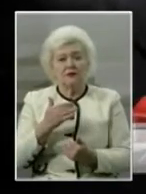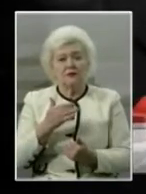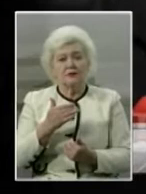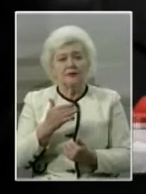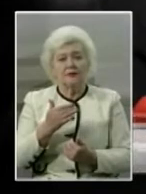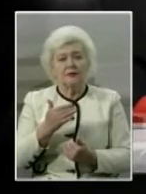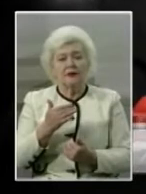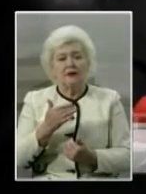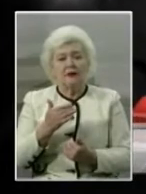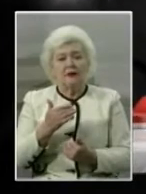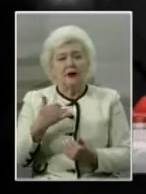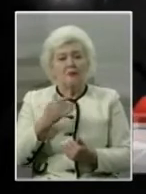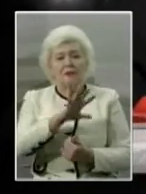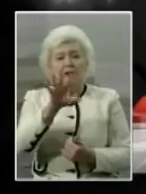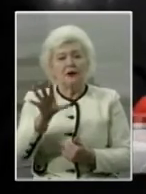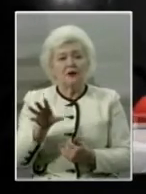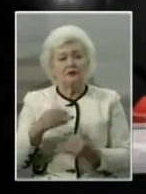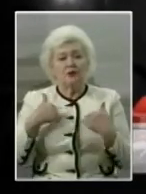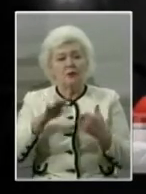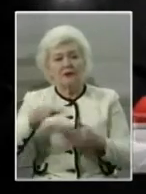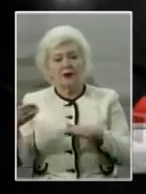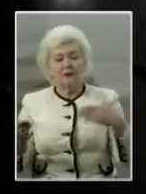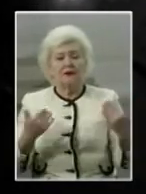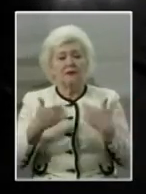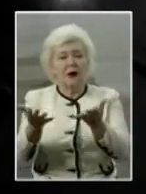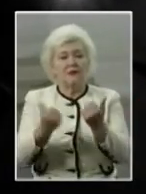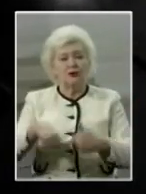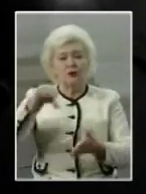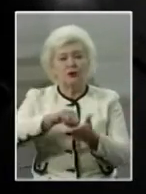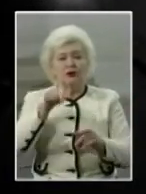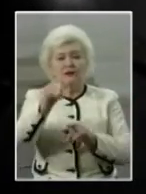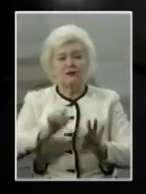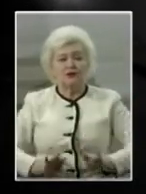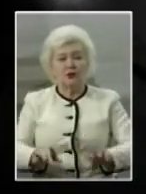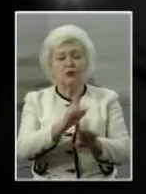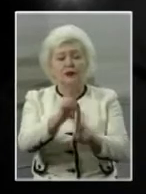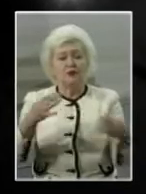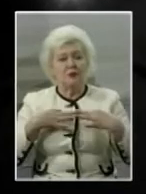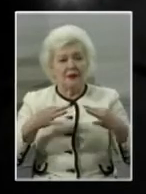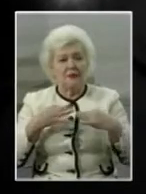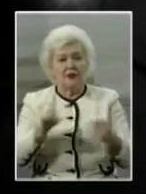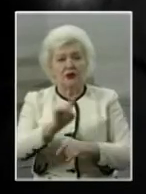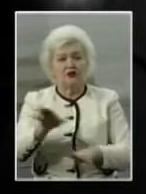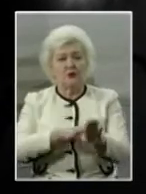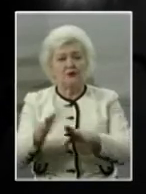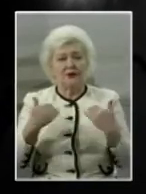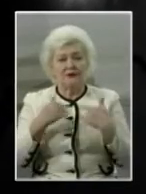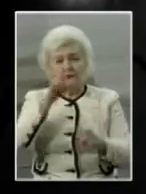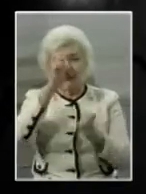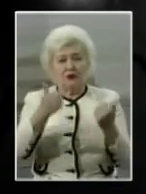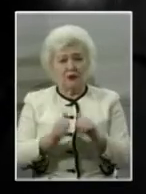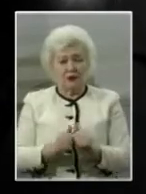акції, тому що мені, як мінімум, не чужда моя країна. Я беру участь в цій акції, бо мені не байдуже те, що відбувається в нашій